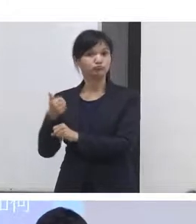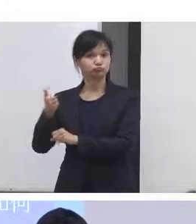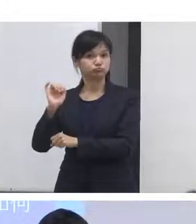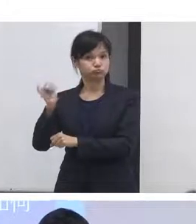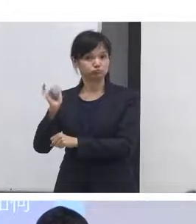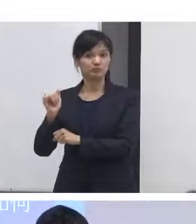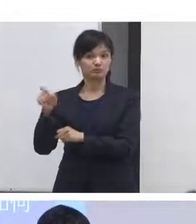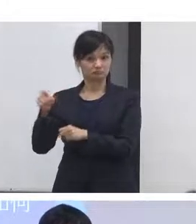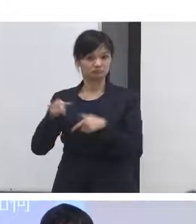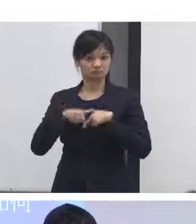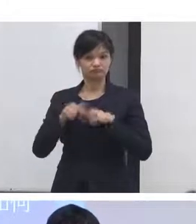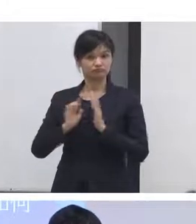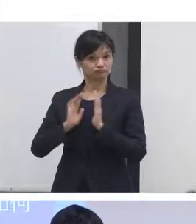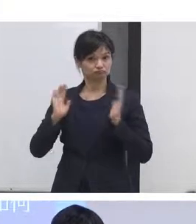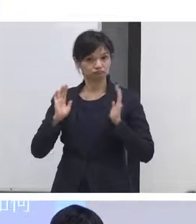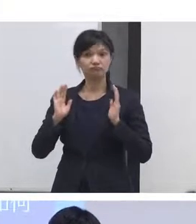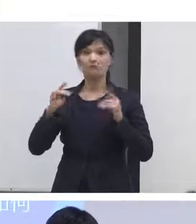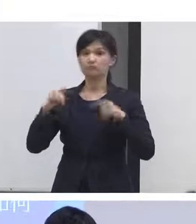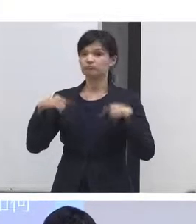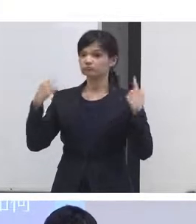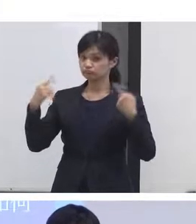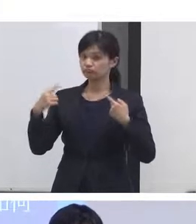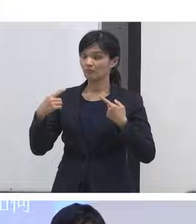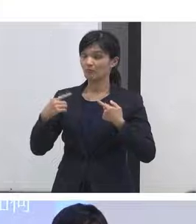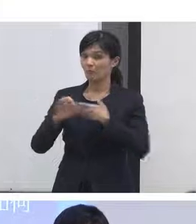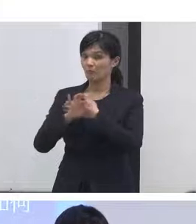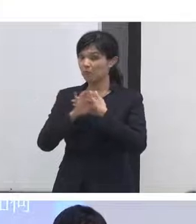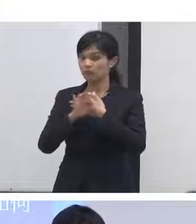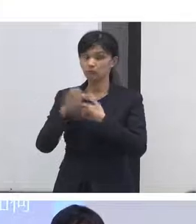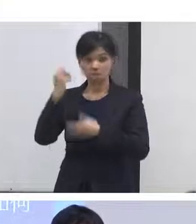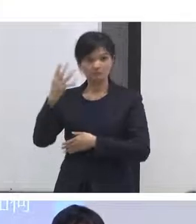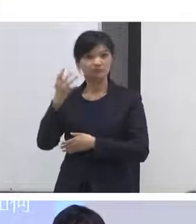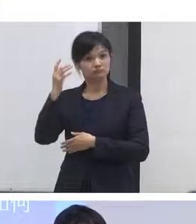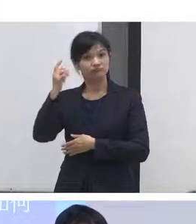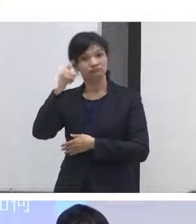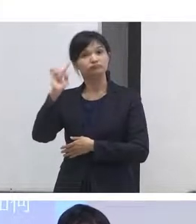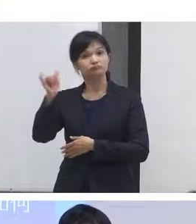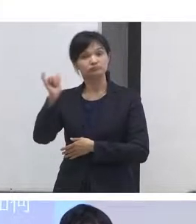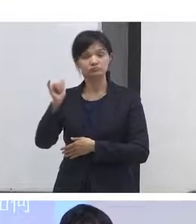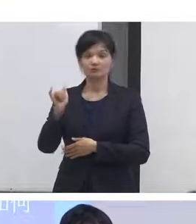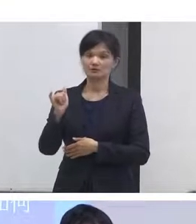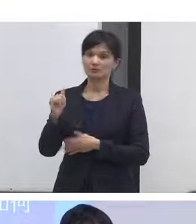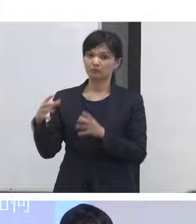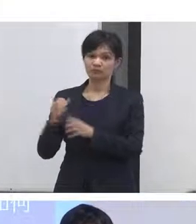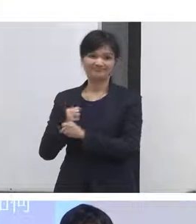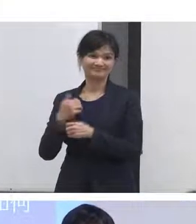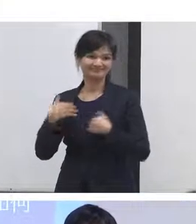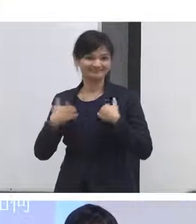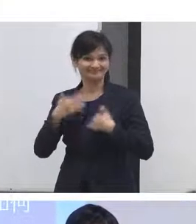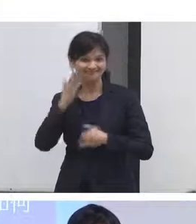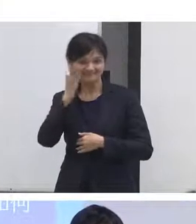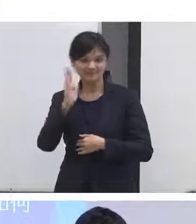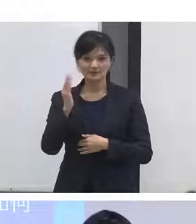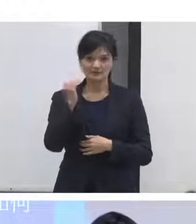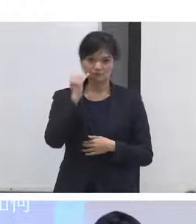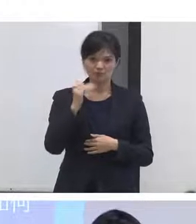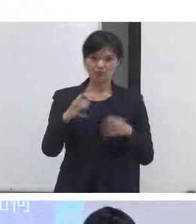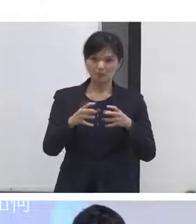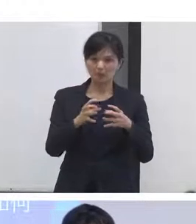非常开放，很愿意尝试新东西的有，但是也有心态非常保守的。然后或者是很多超级 KPI 主